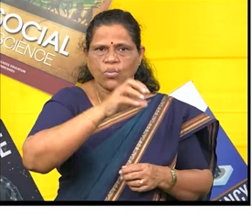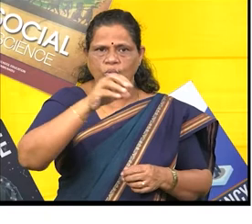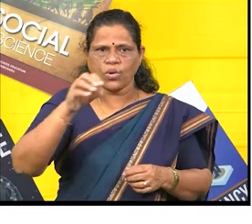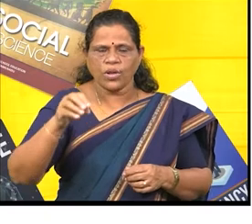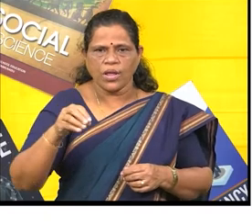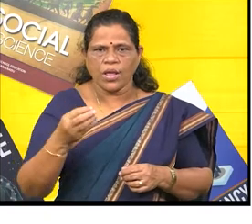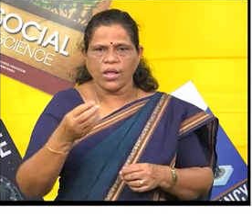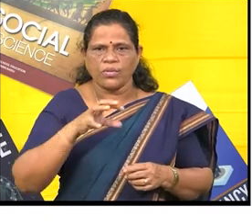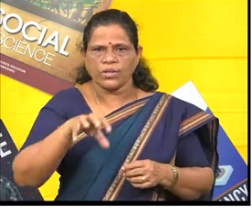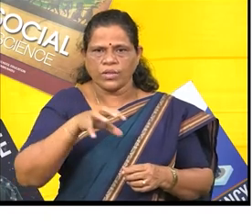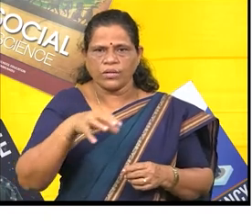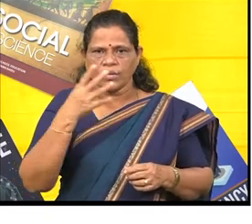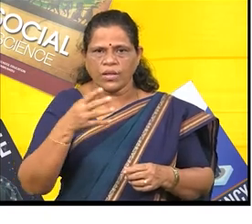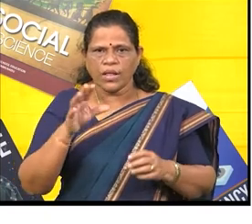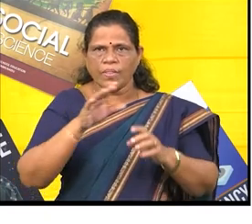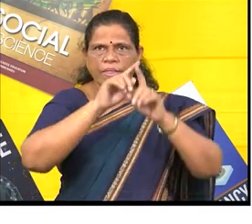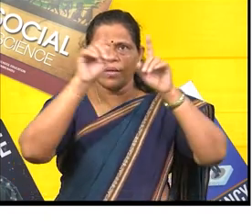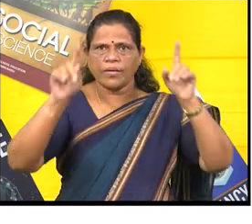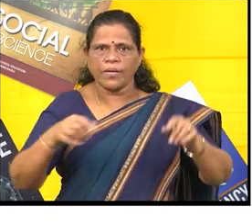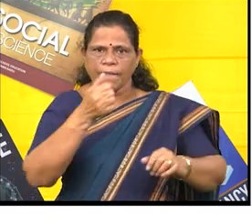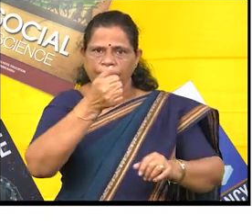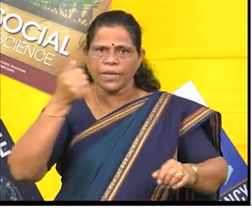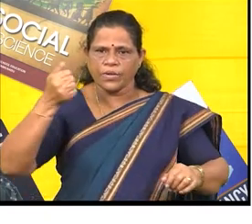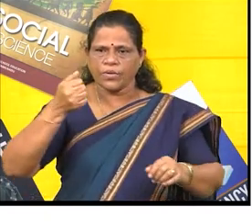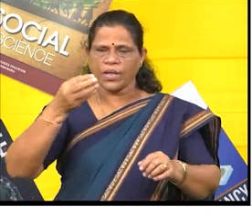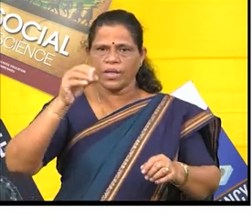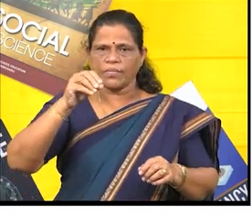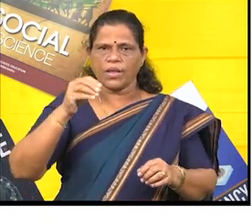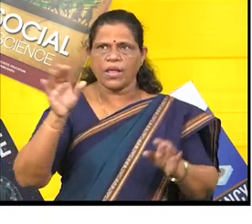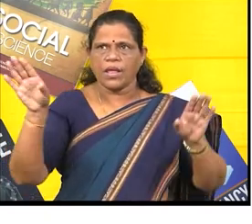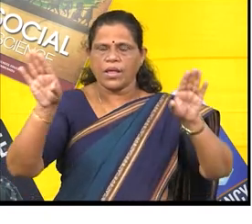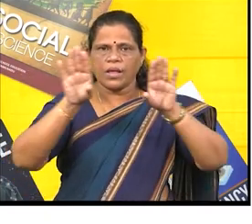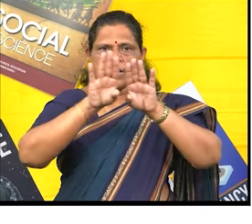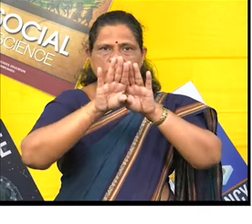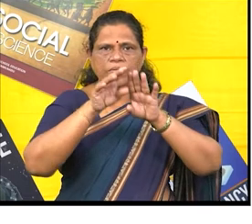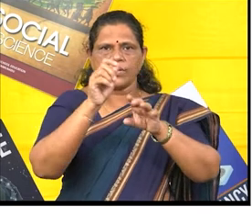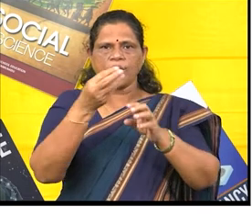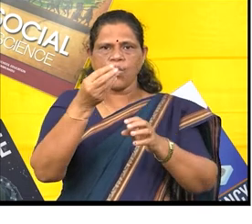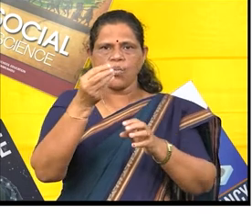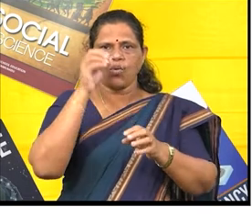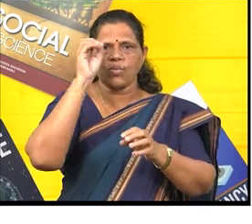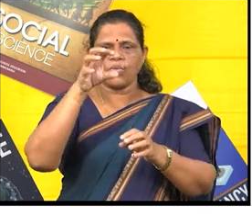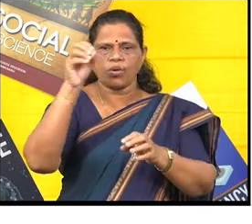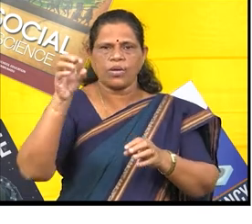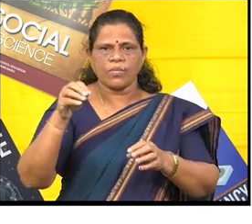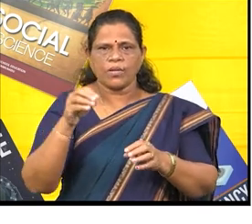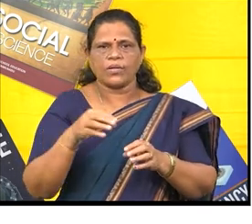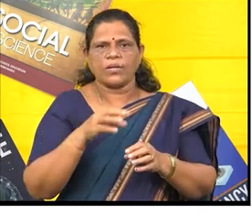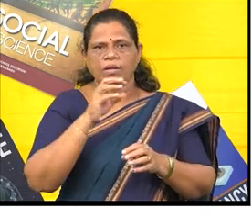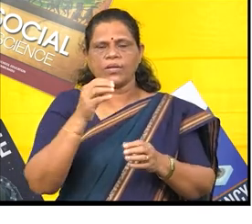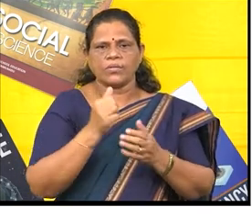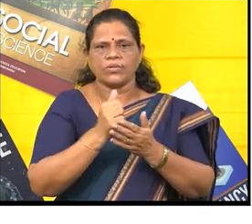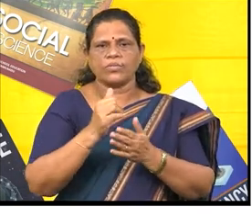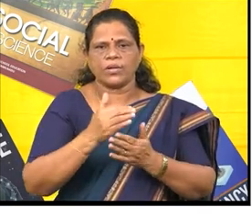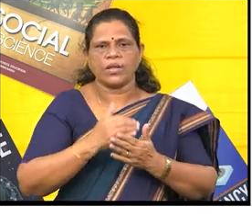இப்படி ஒரு திருட்டு ஒரு வீட்டில் நடந்துச்சுன்னா அந்த பீரோவுடைய கைப்பிடிகள், கதவுனுடைய கைப்பிடிகள்லாம் ஒரு பவுடர் மாதிரி போடுவாங்க, ஒரு ப்ரஷ் மாதிரி போட்டு